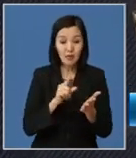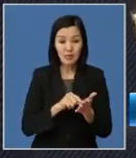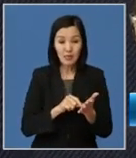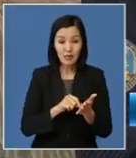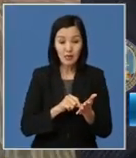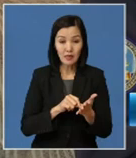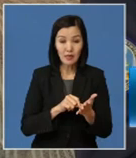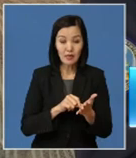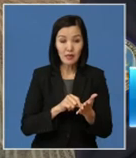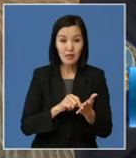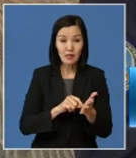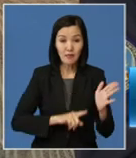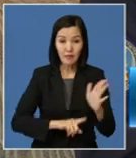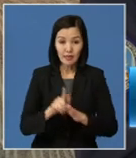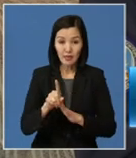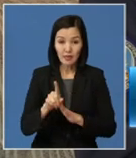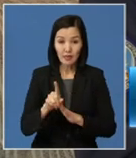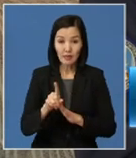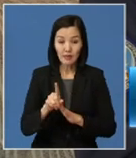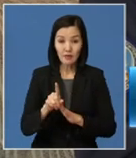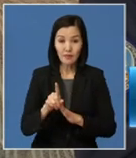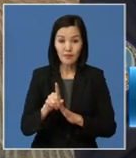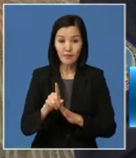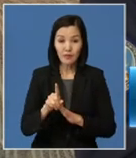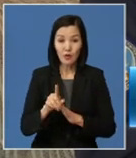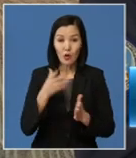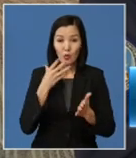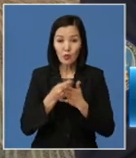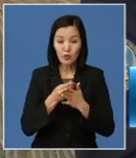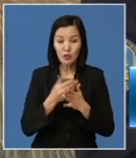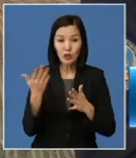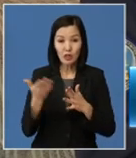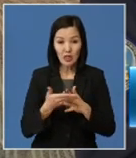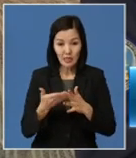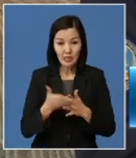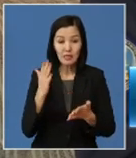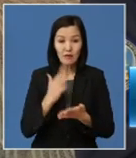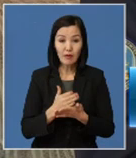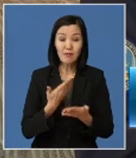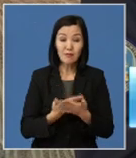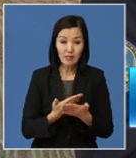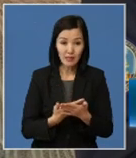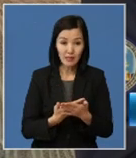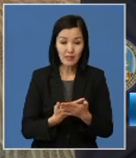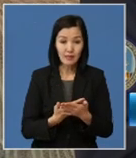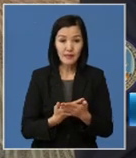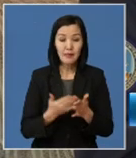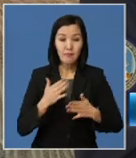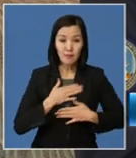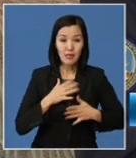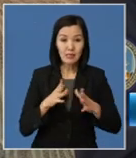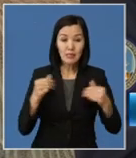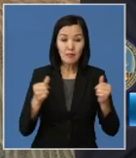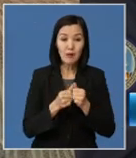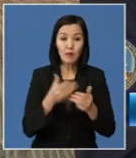менде белгілі бір жеңілдіктер бар. Оны атап айтатын болсақ, мысалы, мен семьямды және